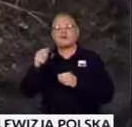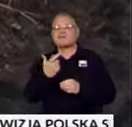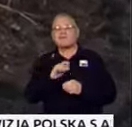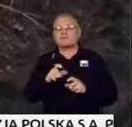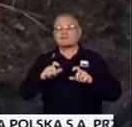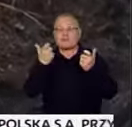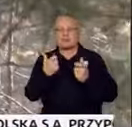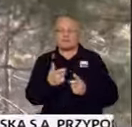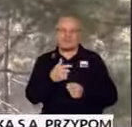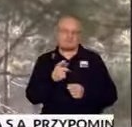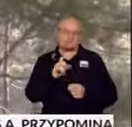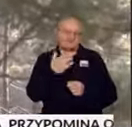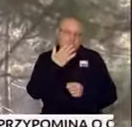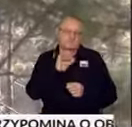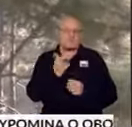Zakładane jest podpalenie. Straty dla przyrody są ogromne, strat finansowych jeszcze nie oszacowano.